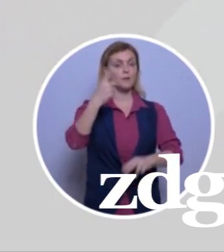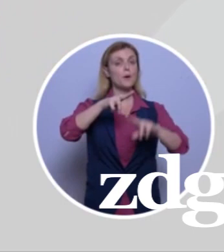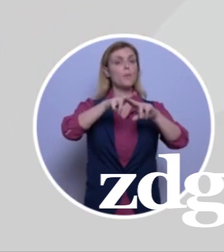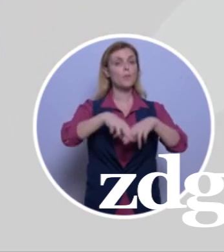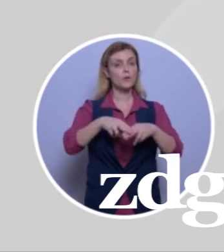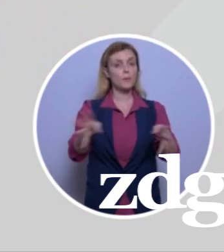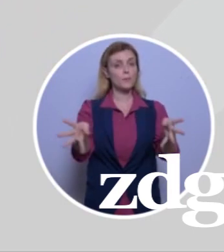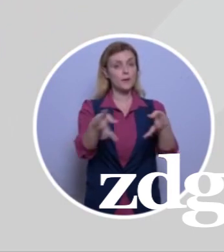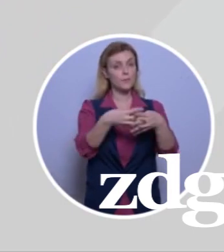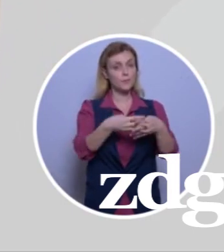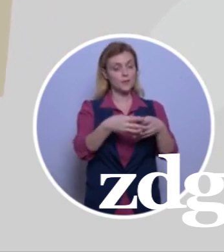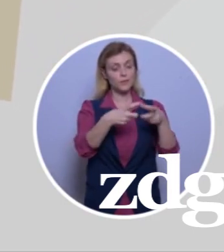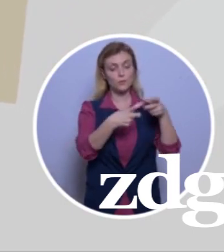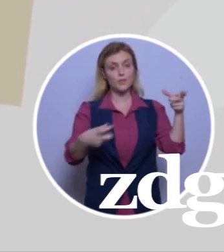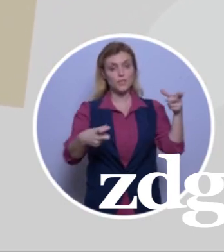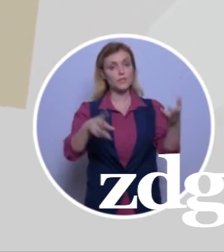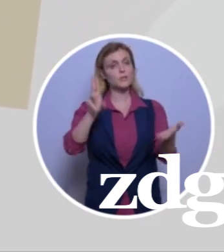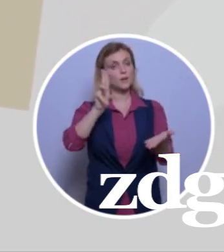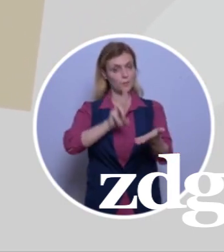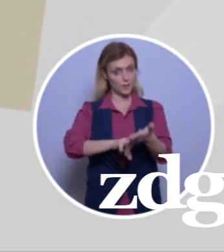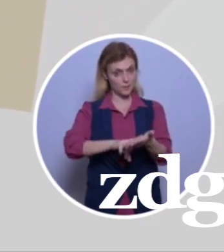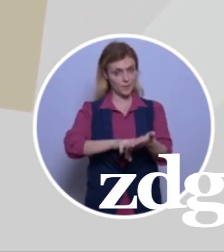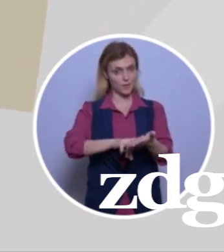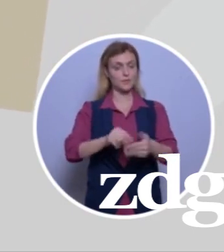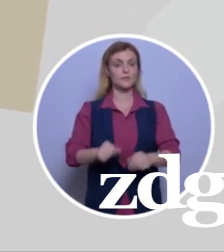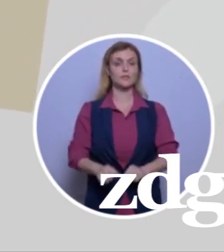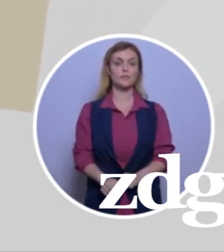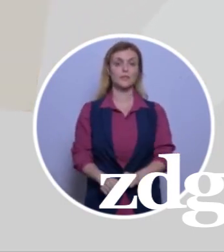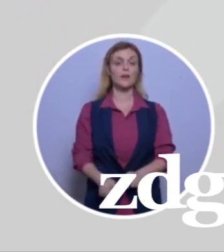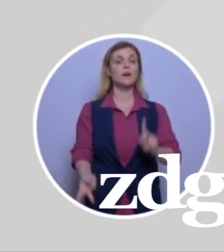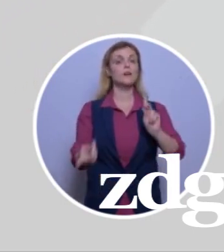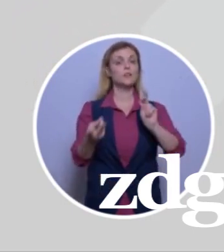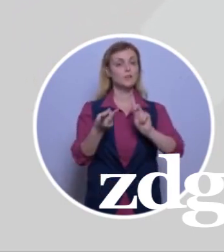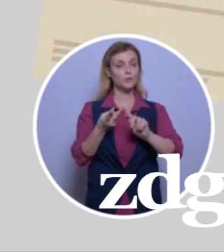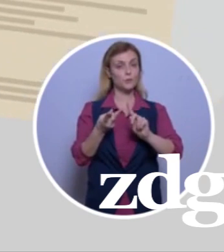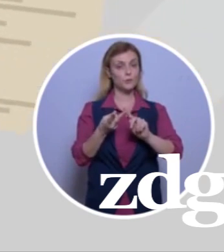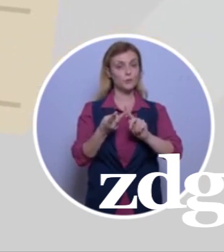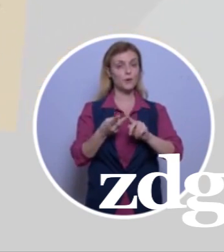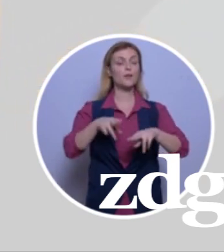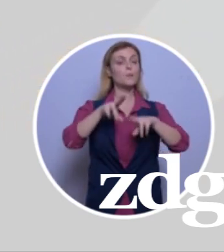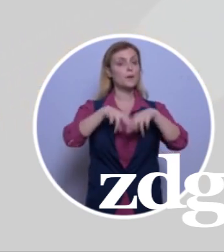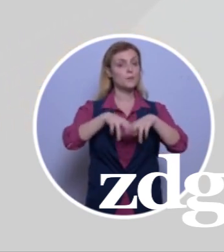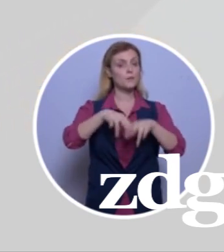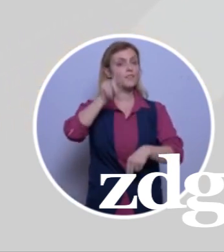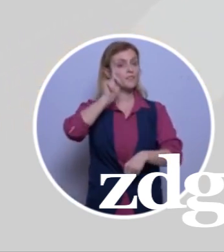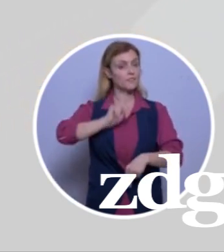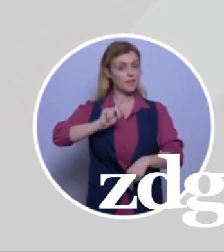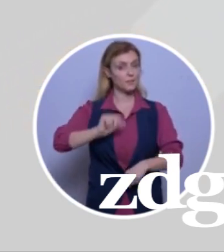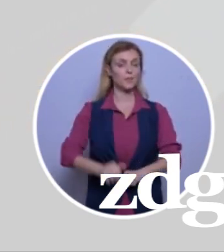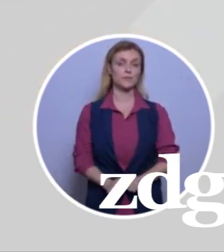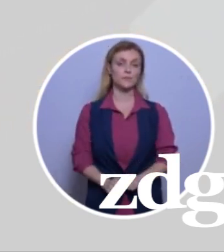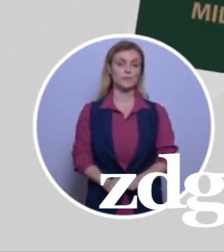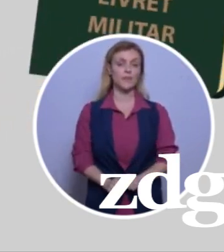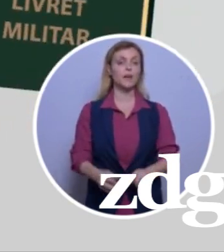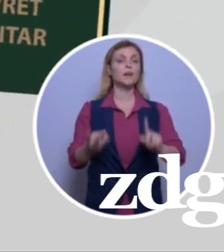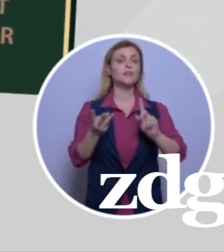putea obține un buletin de vot după ce vor prezenta buletinul de identitate și fișa de însoțire, buletinul de identitate provizoriu,